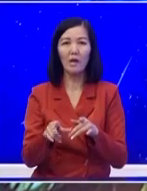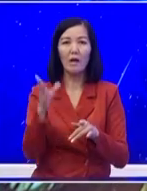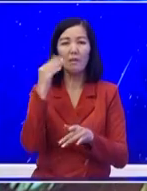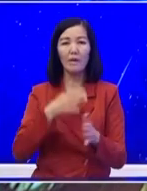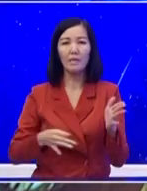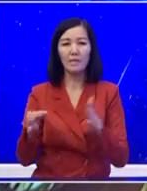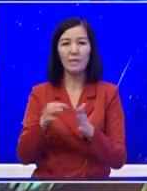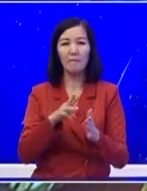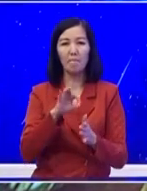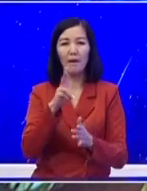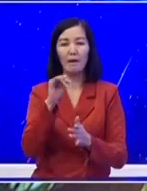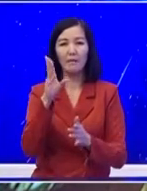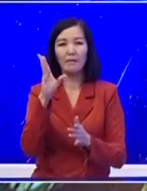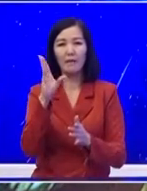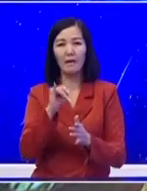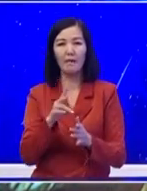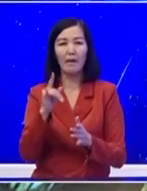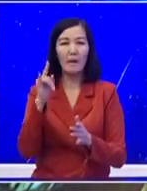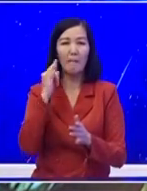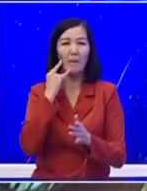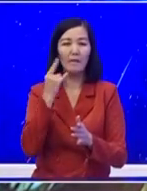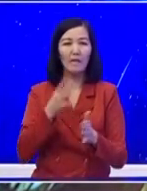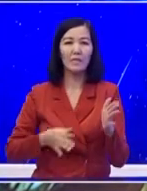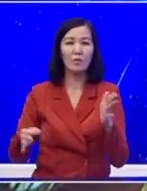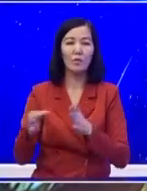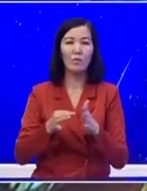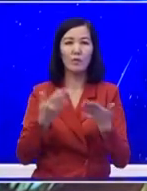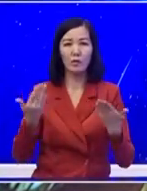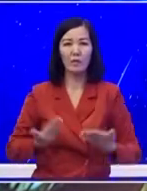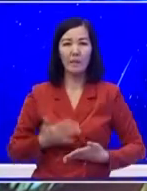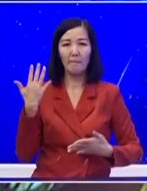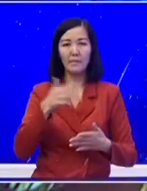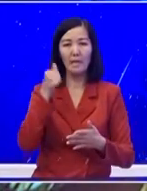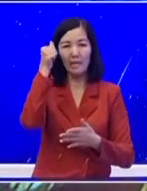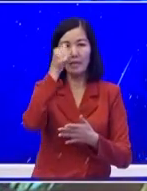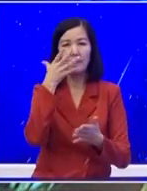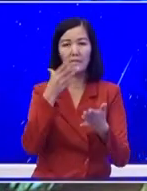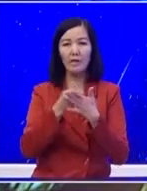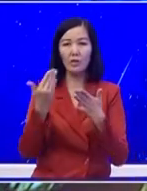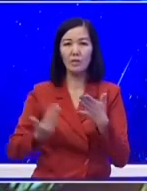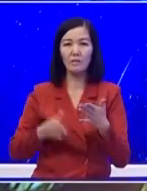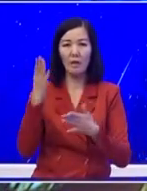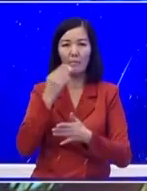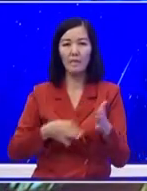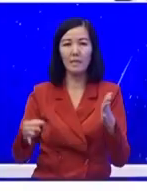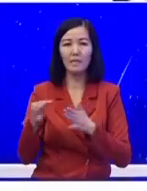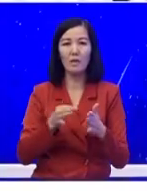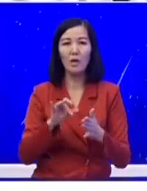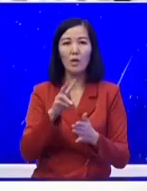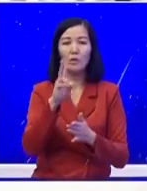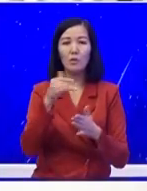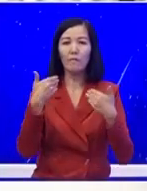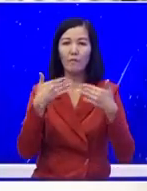Магдановна Сулейменова. Уроженка Павлодарской области провела 50 лет своей жизни в Алматинской области. Гульжан Сулейменова –